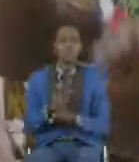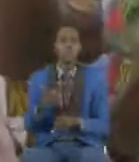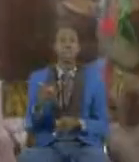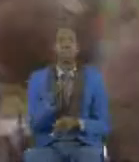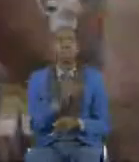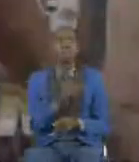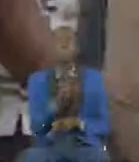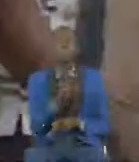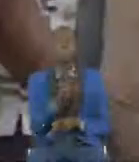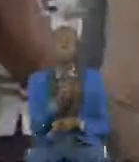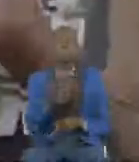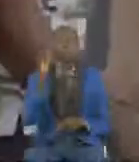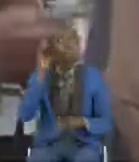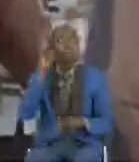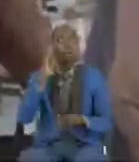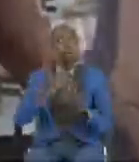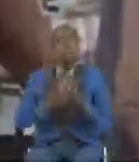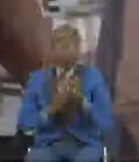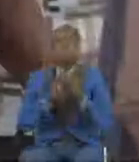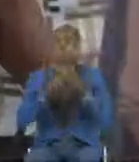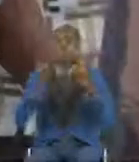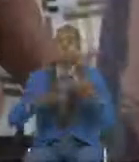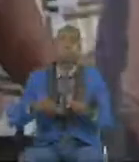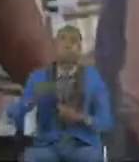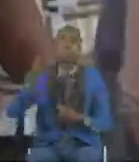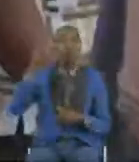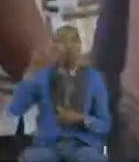préserver. Le plus grand auteur,